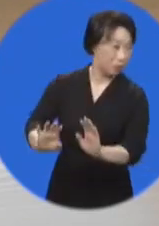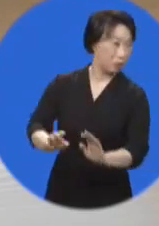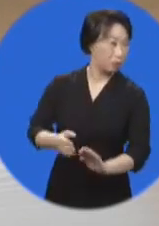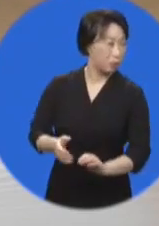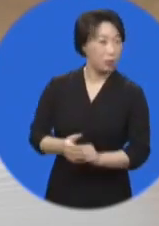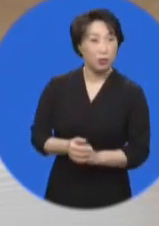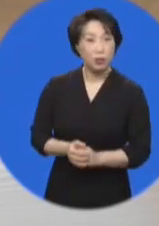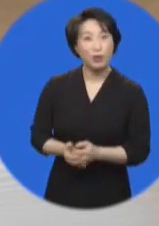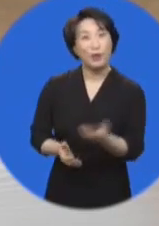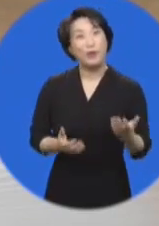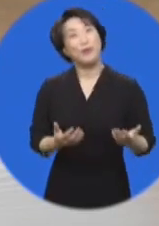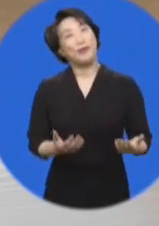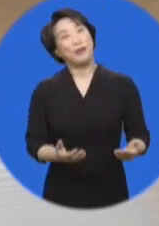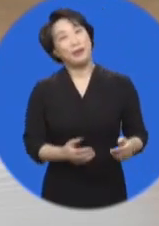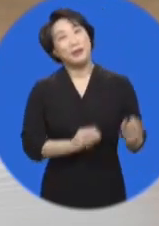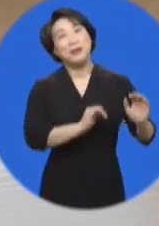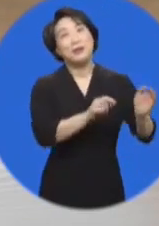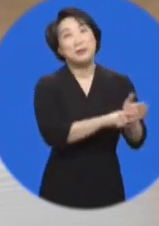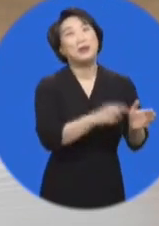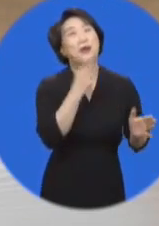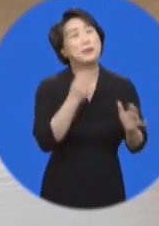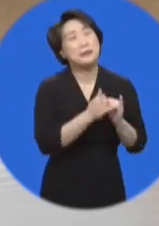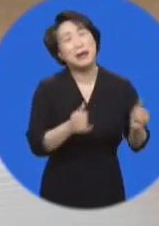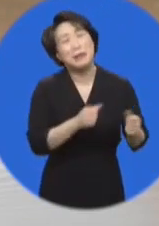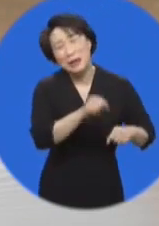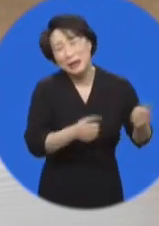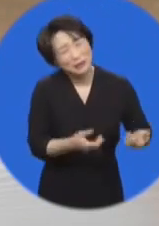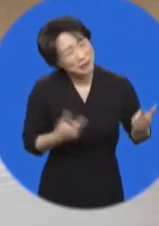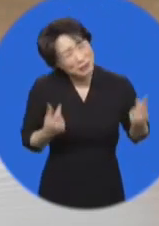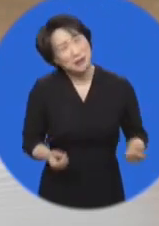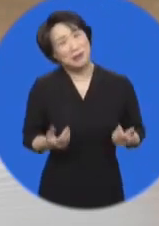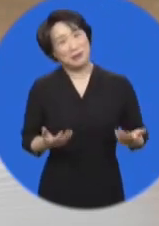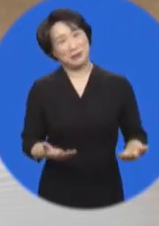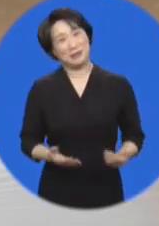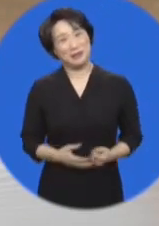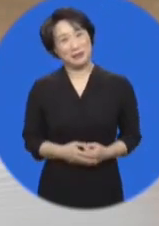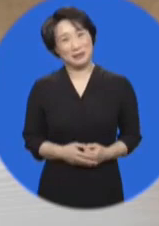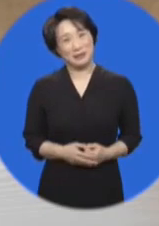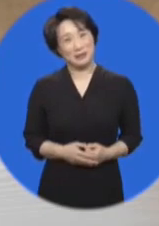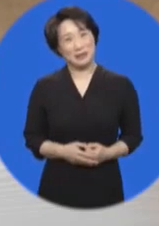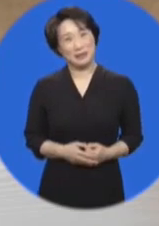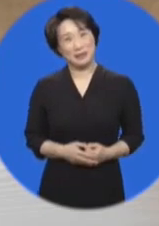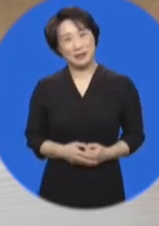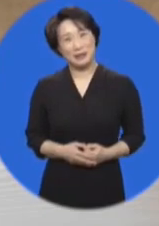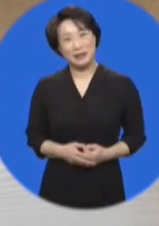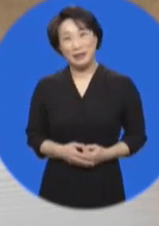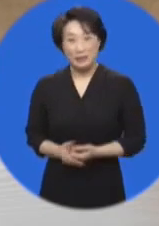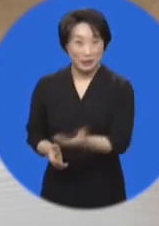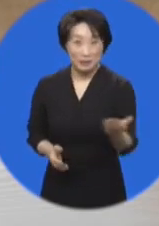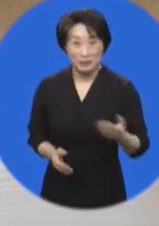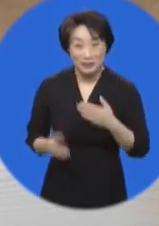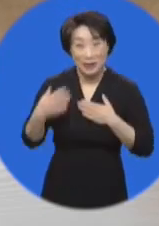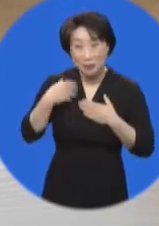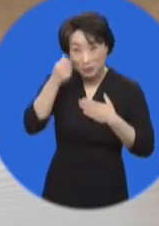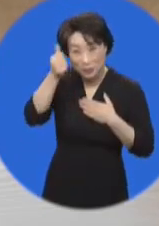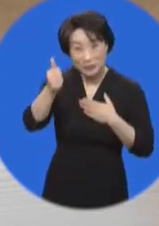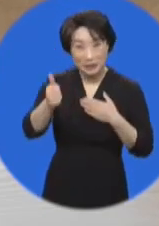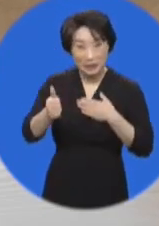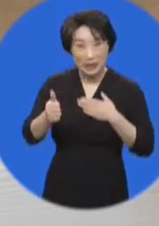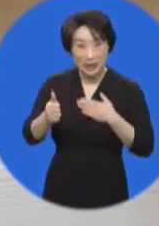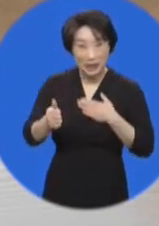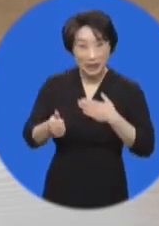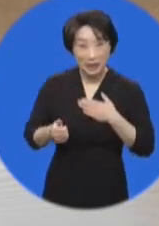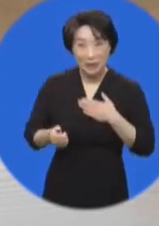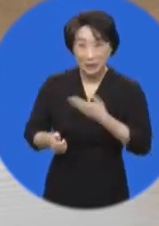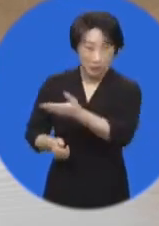뭐 이 사람들이 하는 일이 이게 그렇잖아요. 음? 예, 여기 담임 목사 이